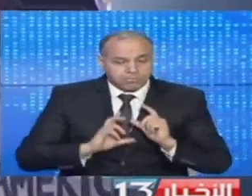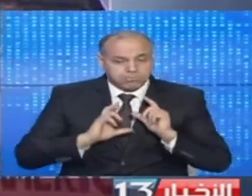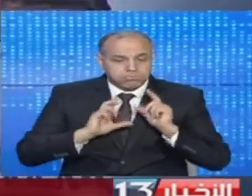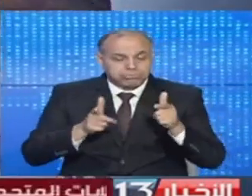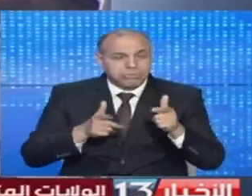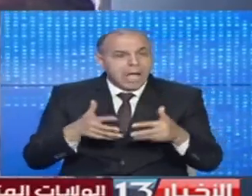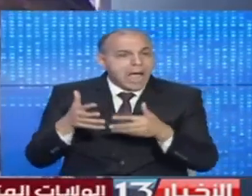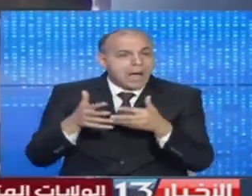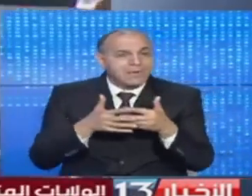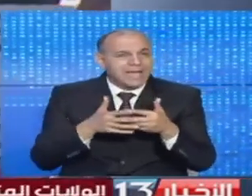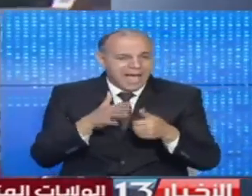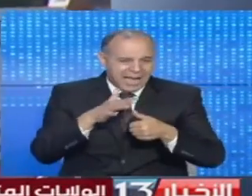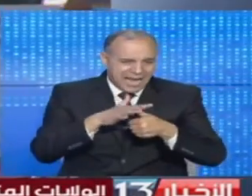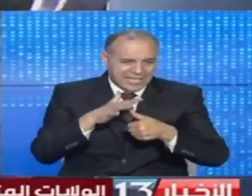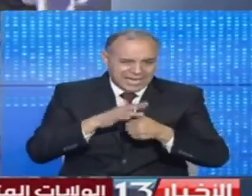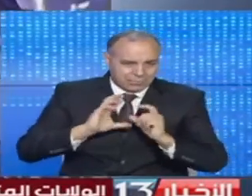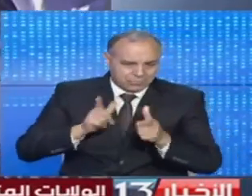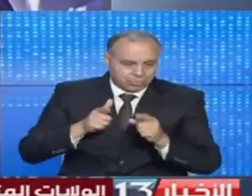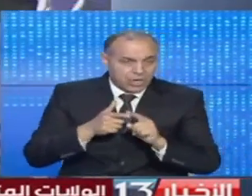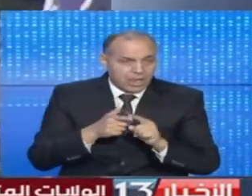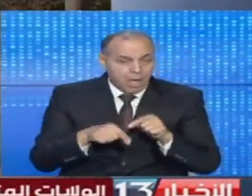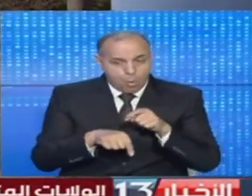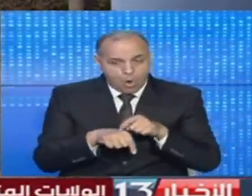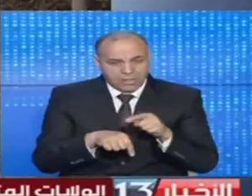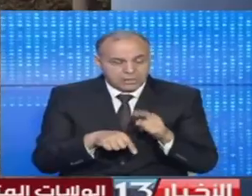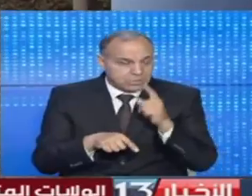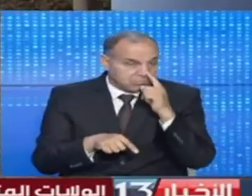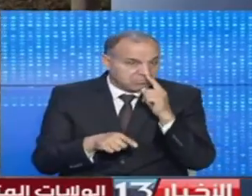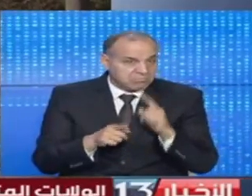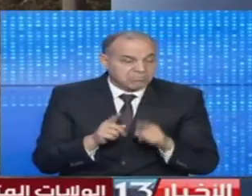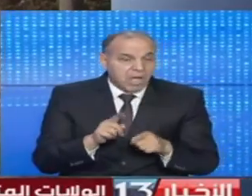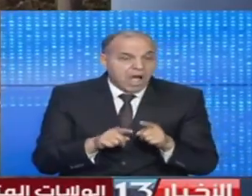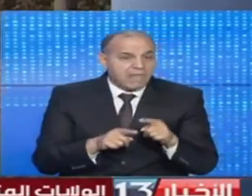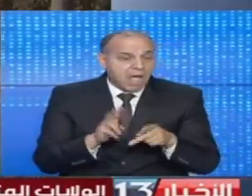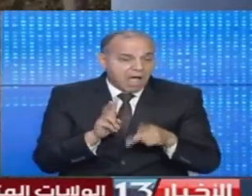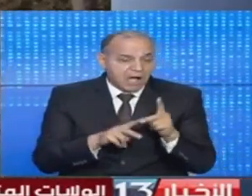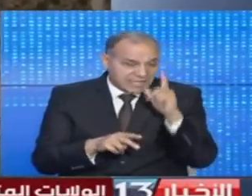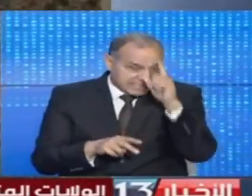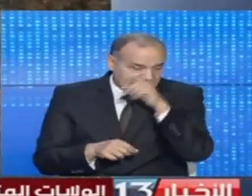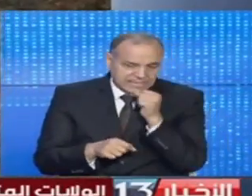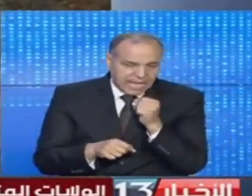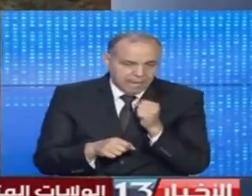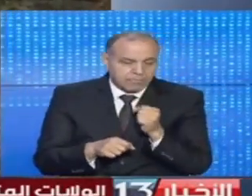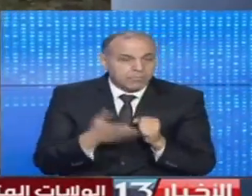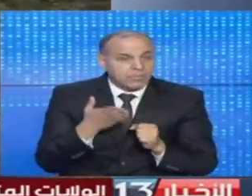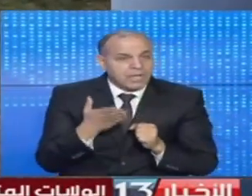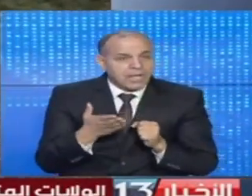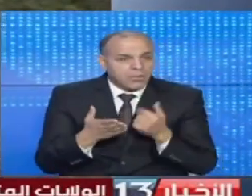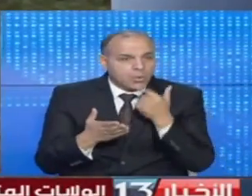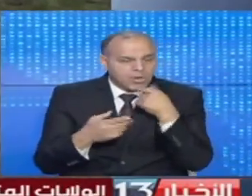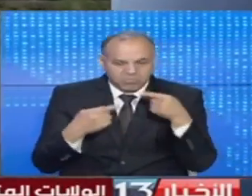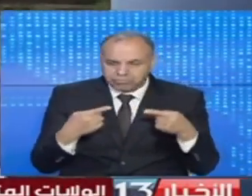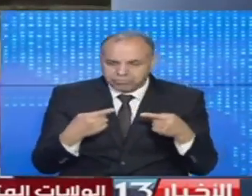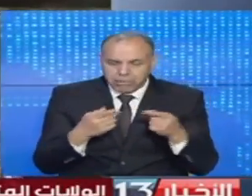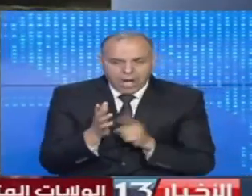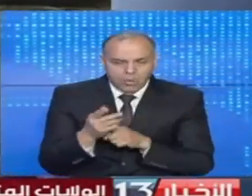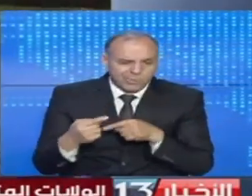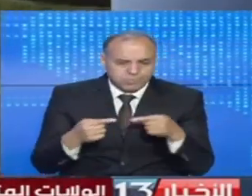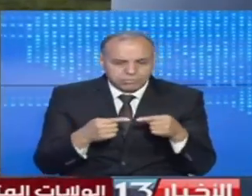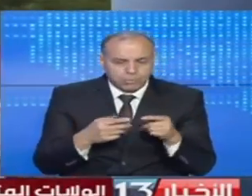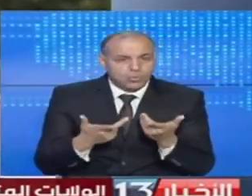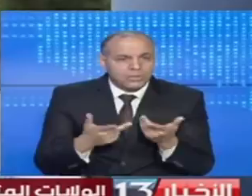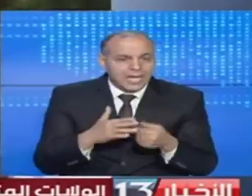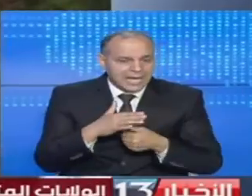في الولايات المتحده الامريكيه هذه المره قد يكون مسارها اكثر تعقيدا في ظل المعركه القانونيه التي